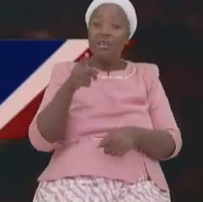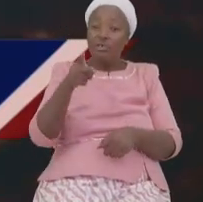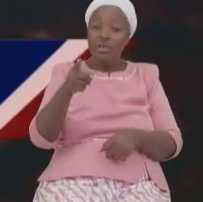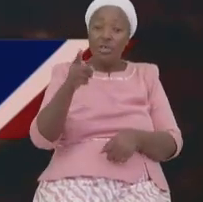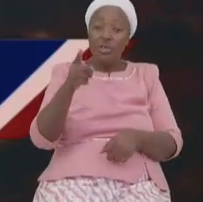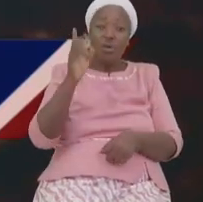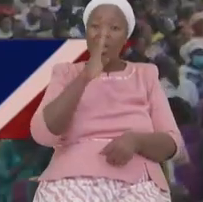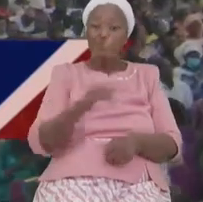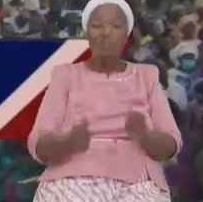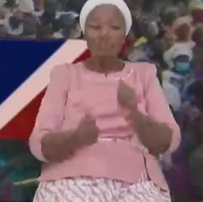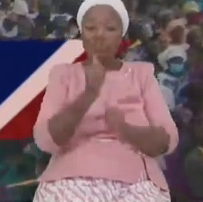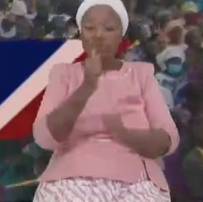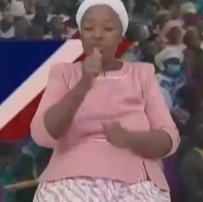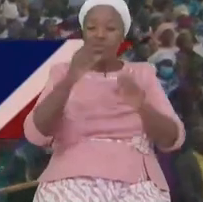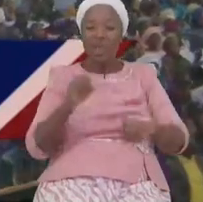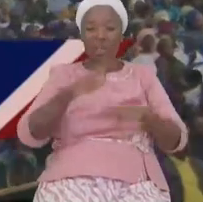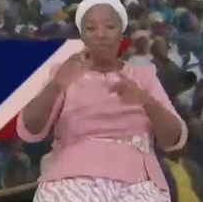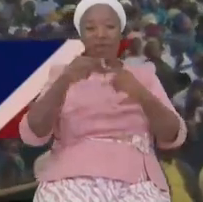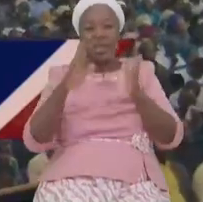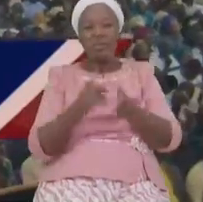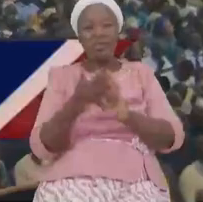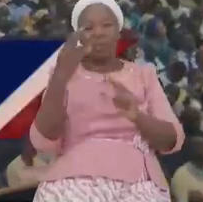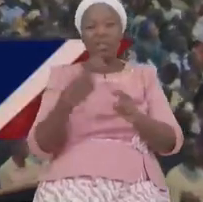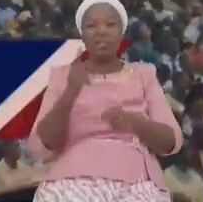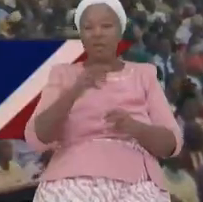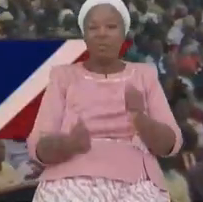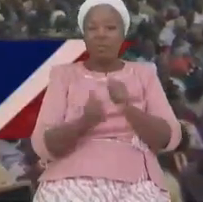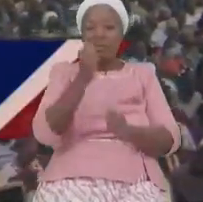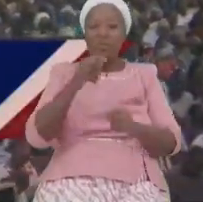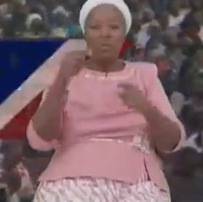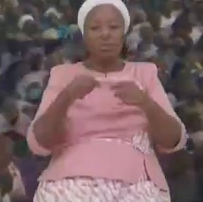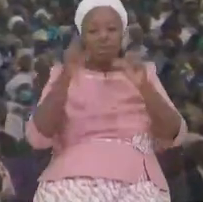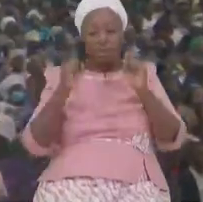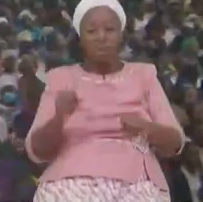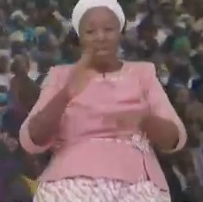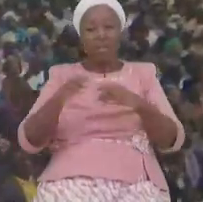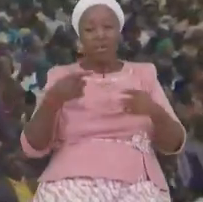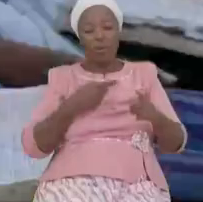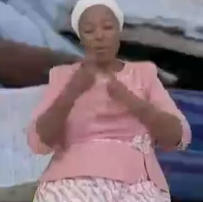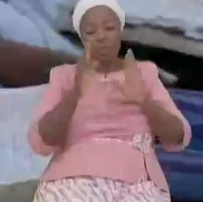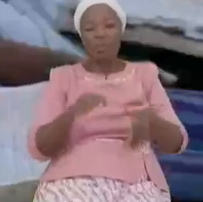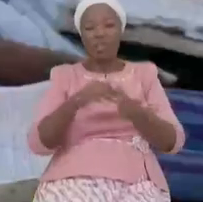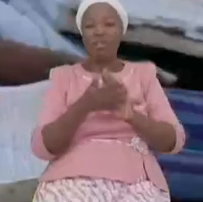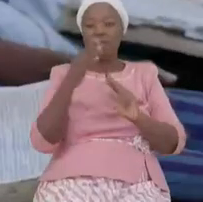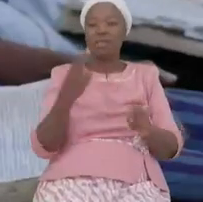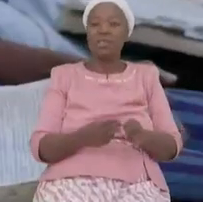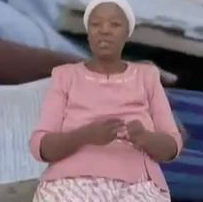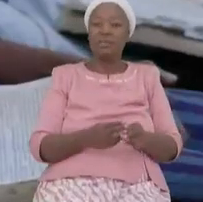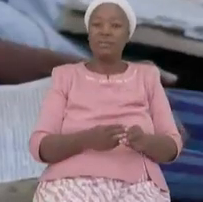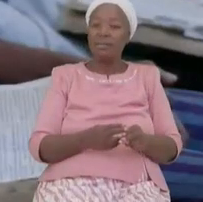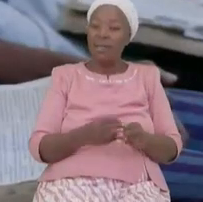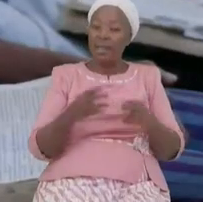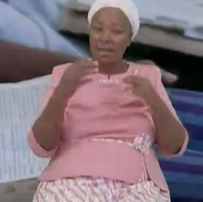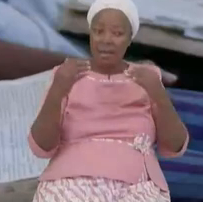ennemis. Tu seras plus fort que tes persécuteurs. Maintenant,